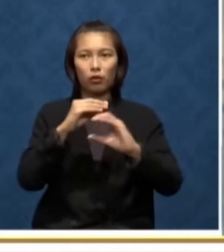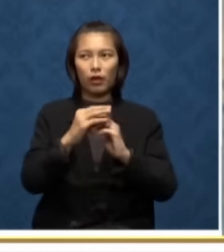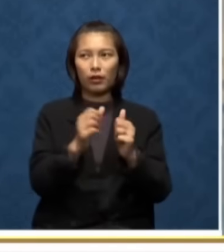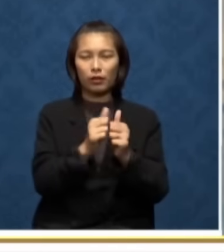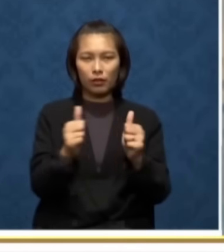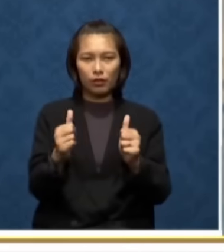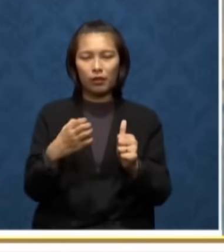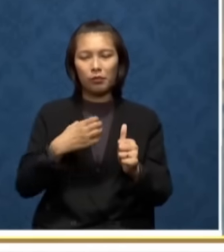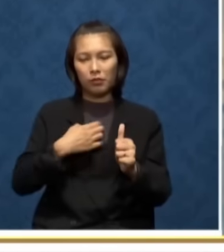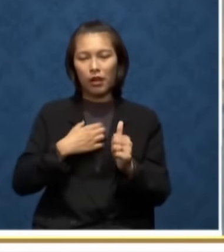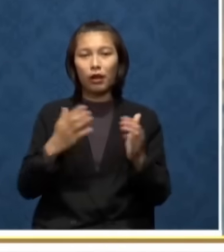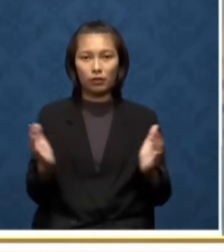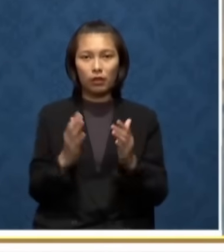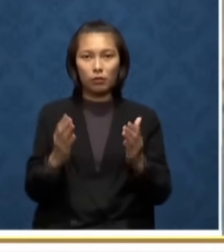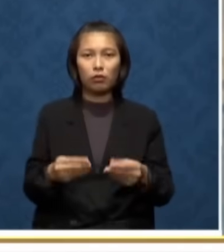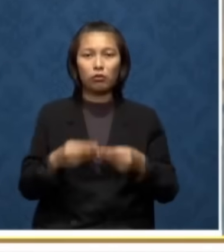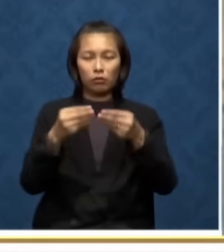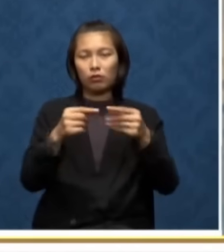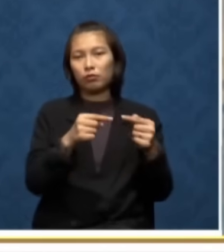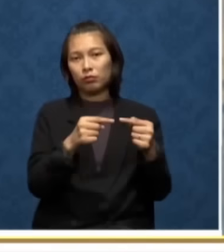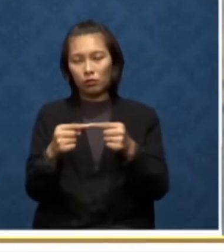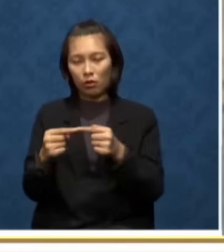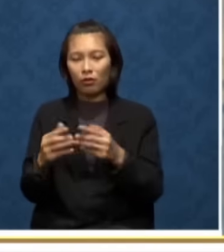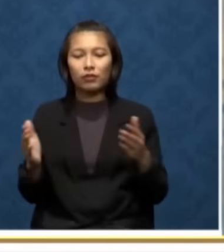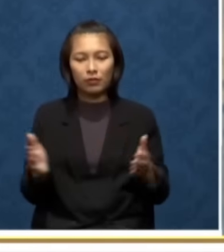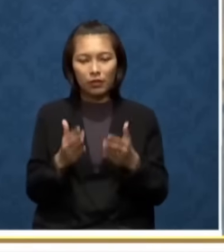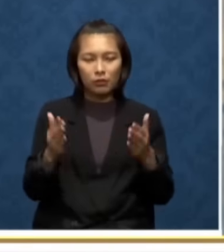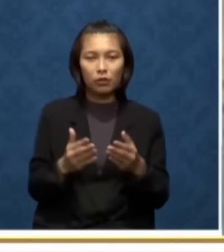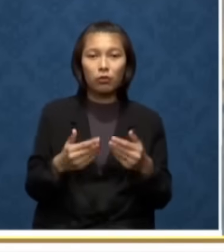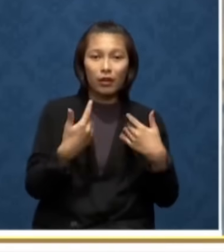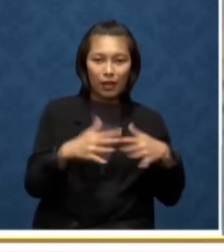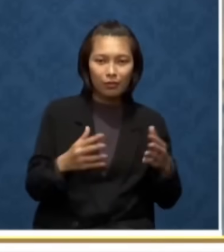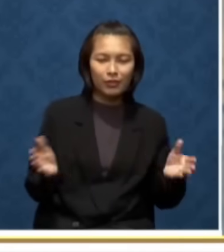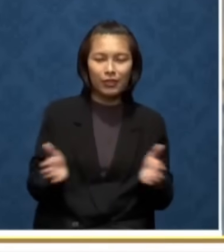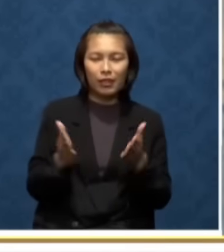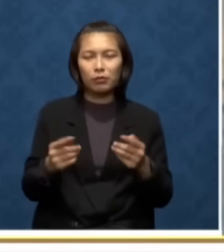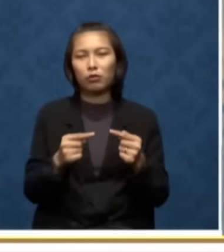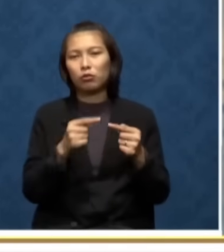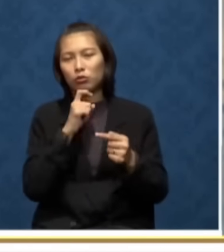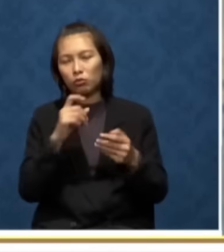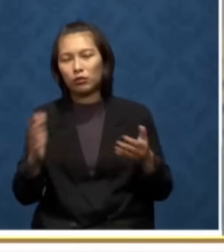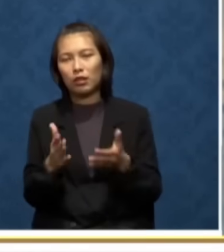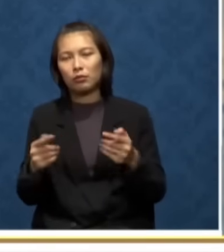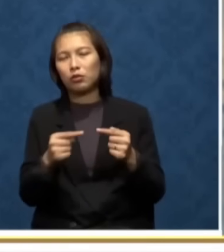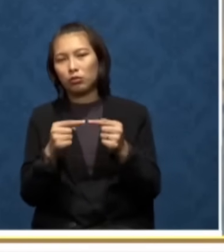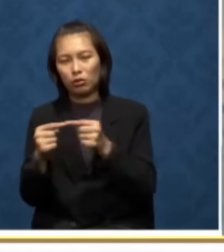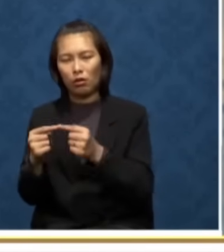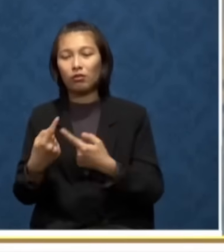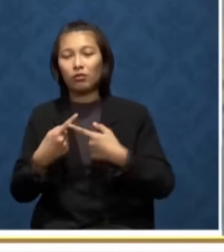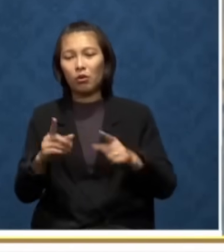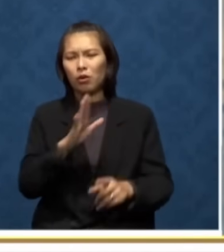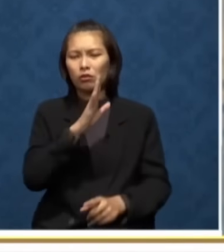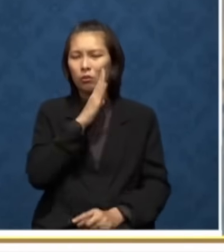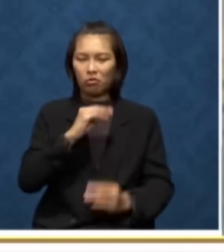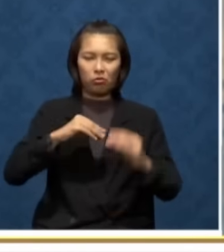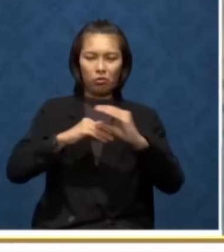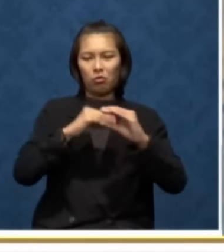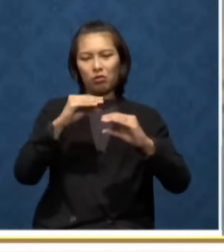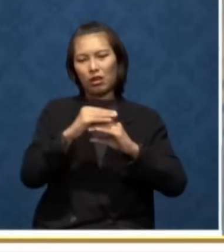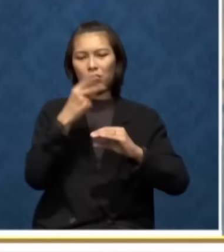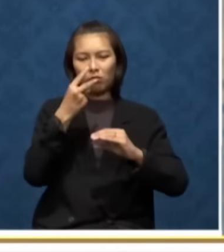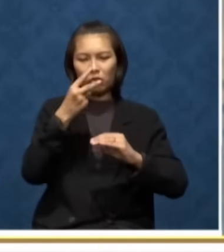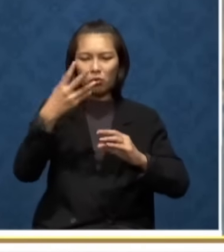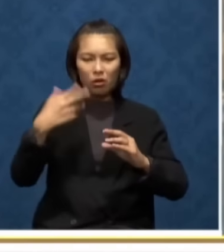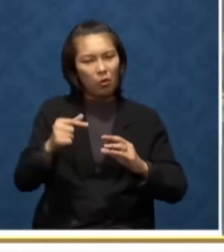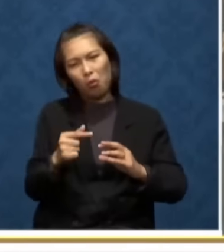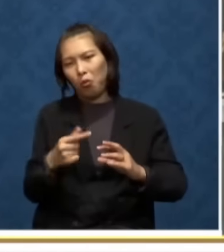ได้รับการสนับสนุนสนับสนุนแล้วสนับสนุนอยู่สนับสนุนต่อแต่บางโครงการที่รู้สึกว่าเป็นการตำ